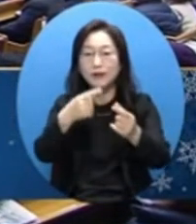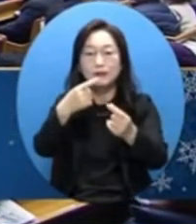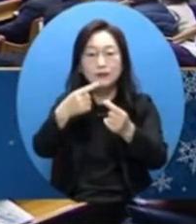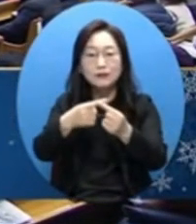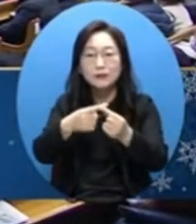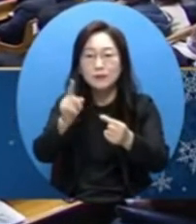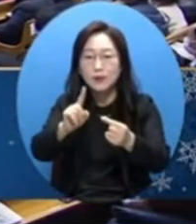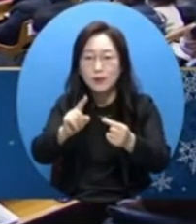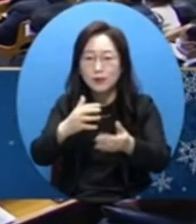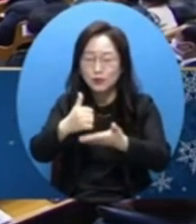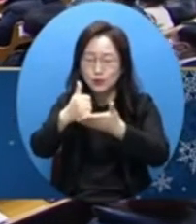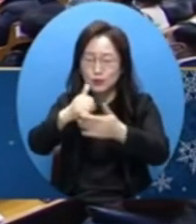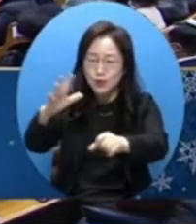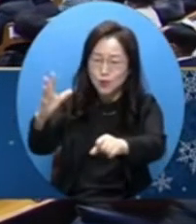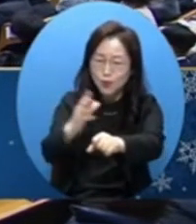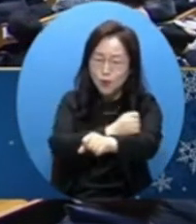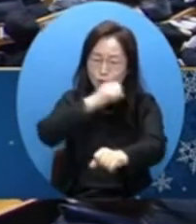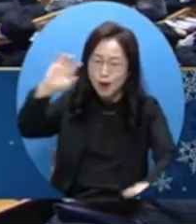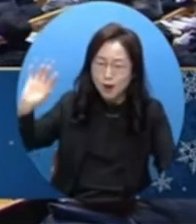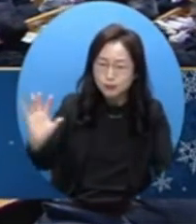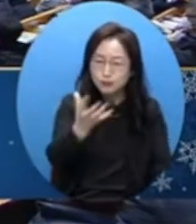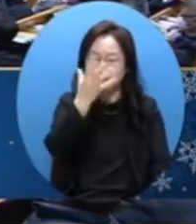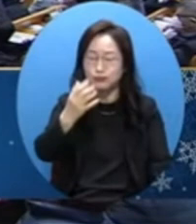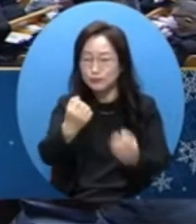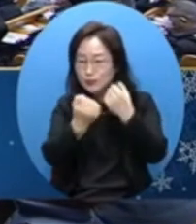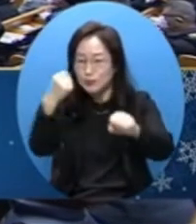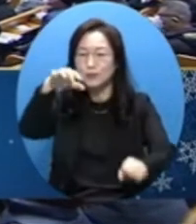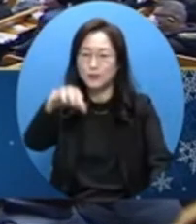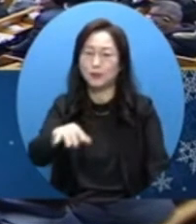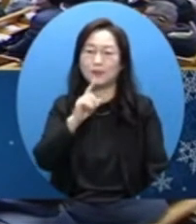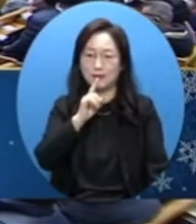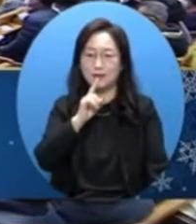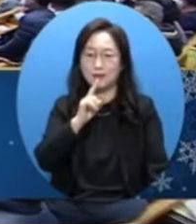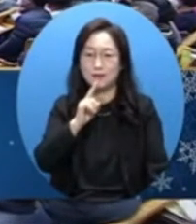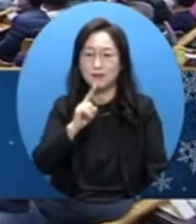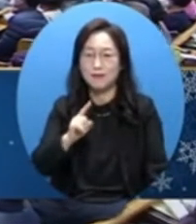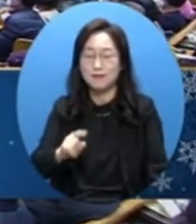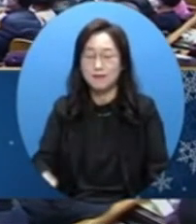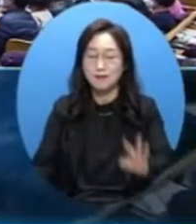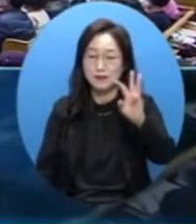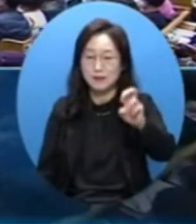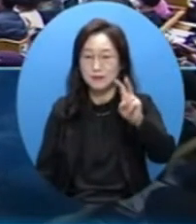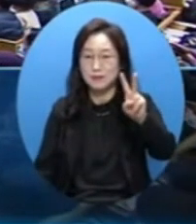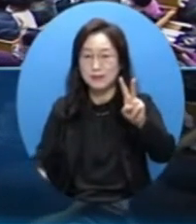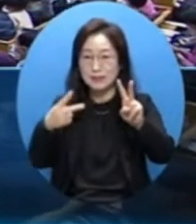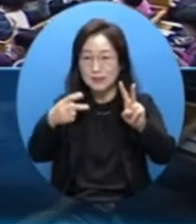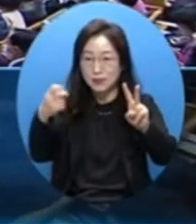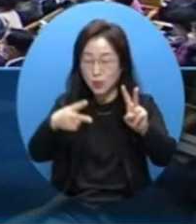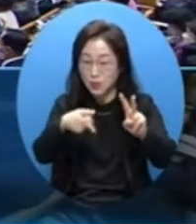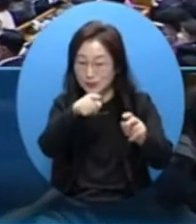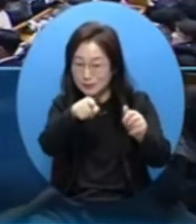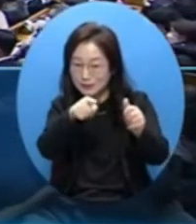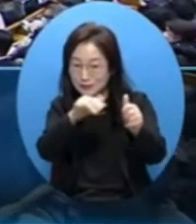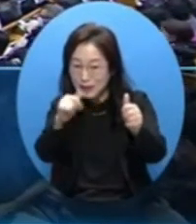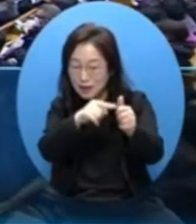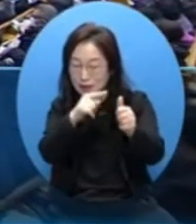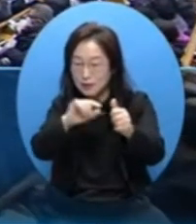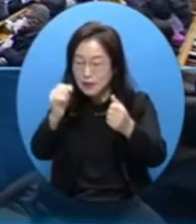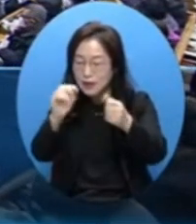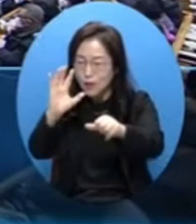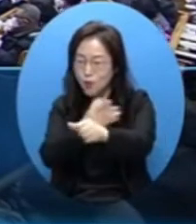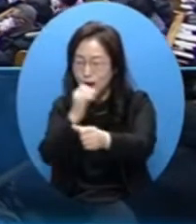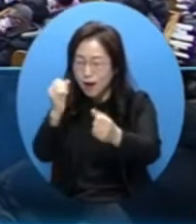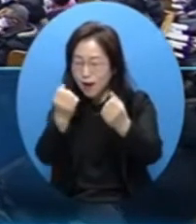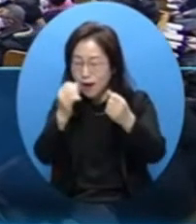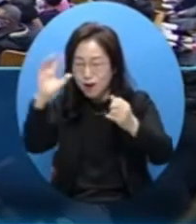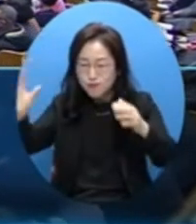주님은 광풍을 피하는 곳이 되신다고 성경은 말씀하고 있습니다. 32장 2절입니다. 또 그 사람은 광풍을 피하는 곳, 폭우를